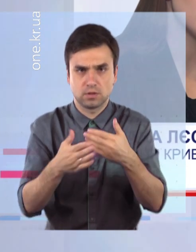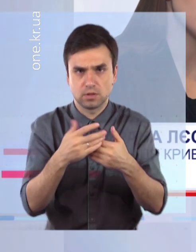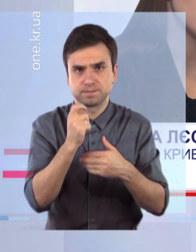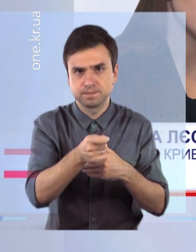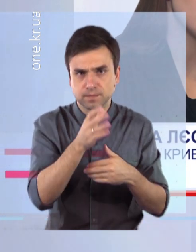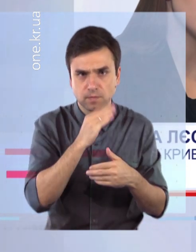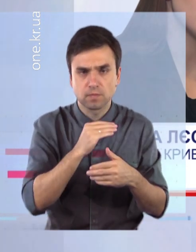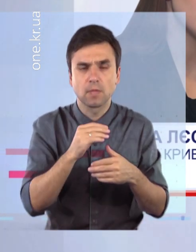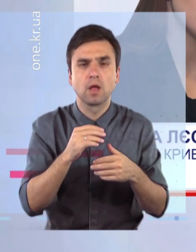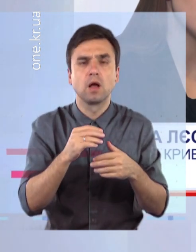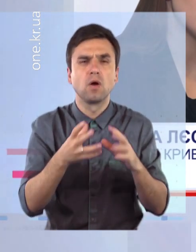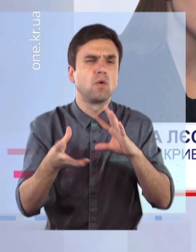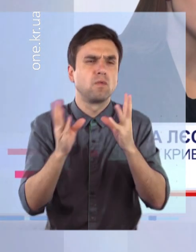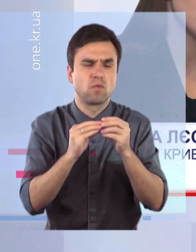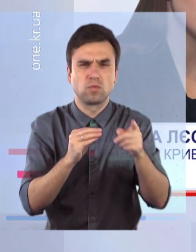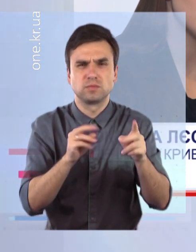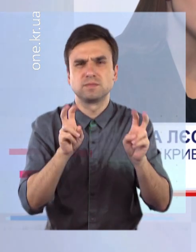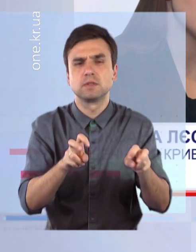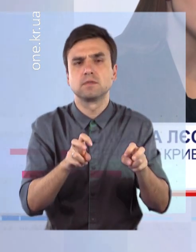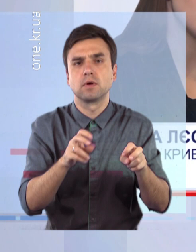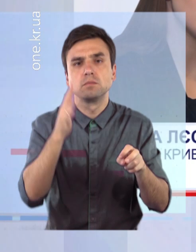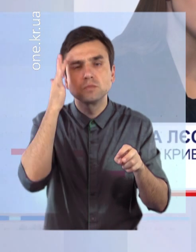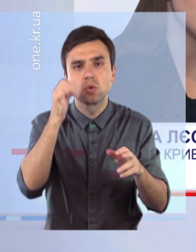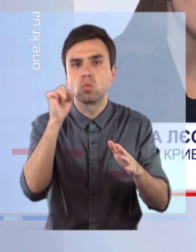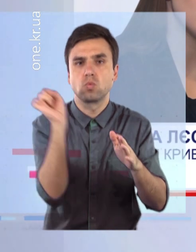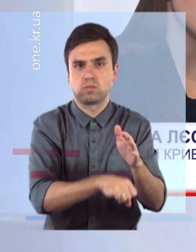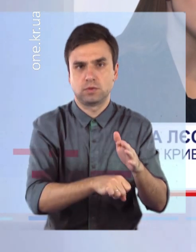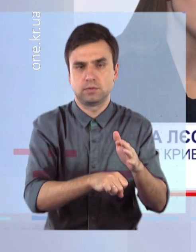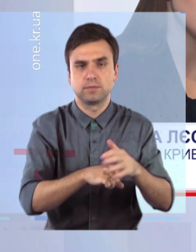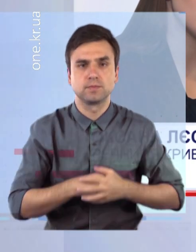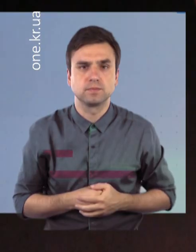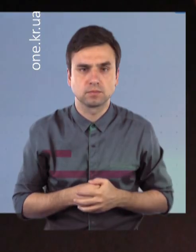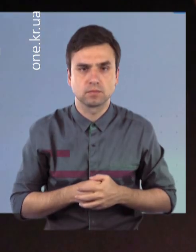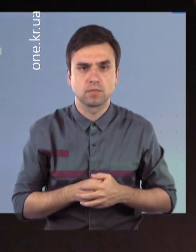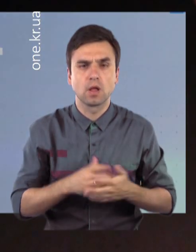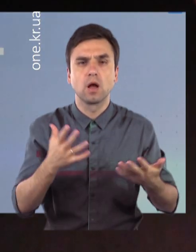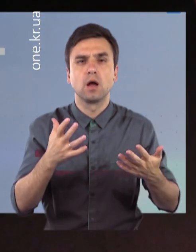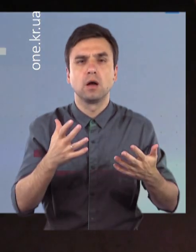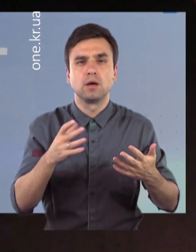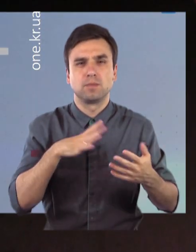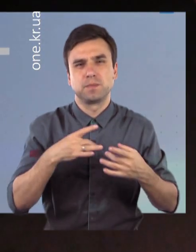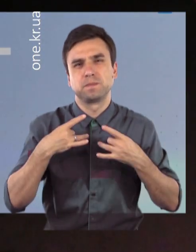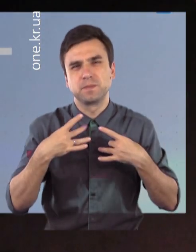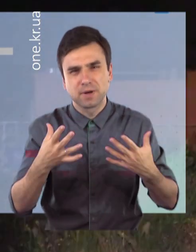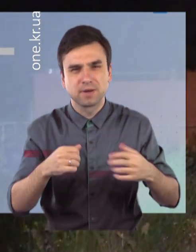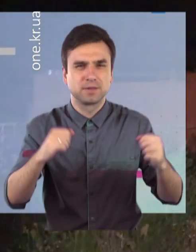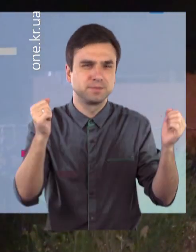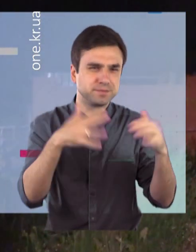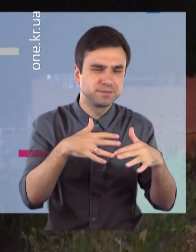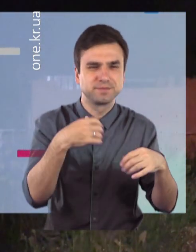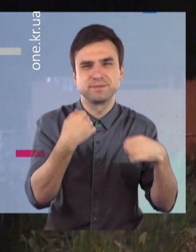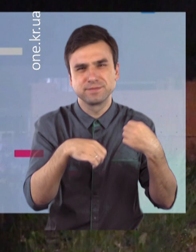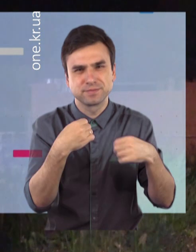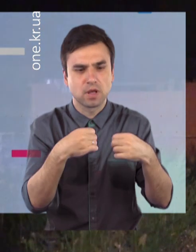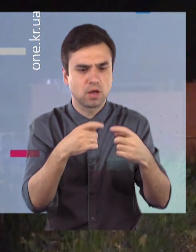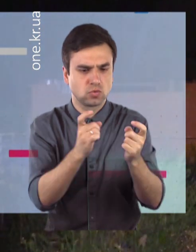115 Кримінального кодексу України. А саме це замах на вбивство. Хто знає, що не поділила компанія товаришів під